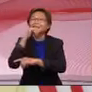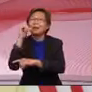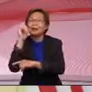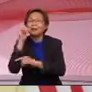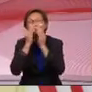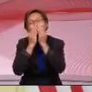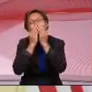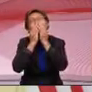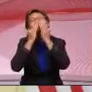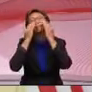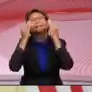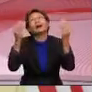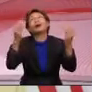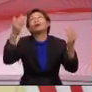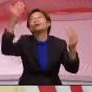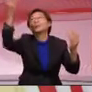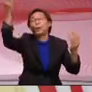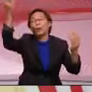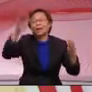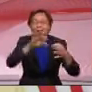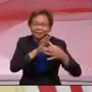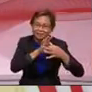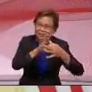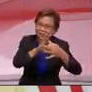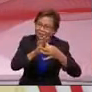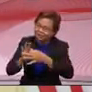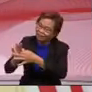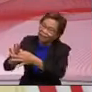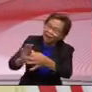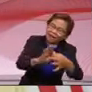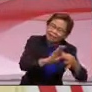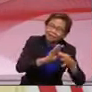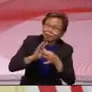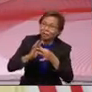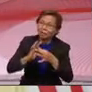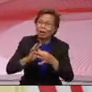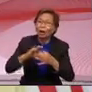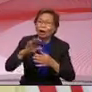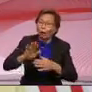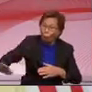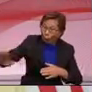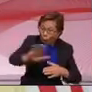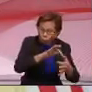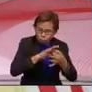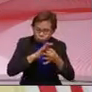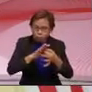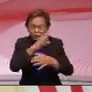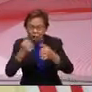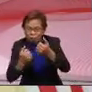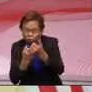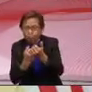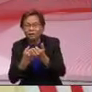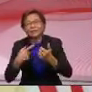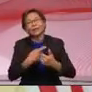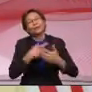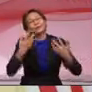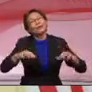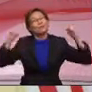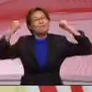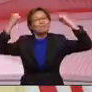dengan kerjasama dan sokongan daripada seluruh rakyat, kita telah sama-sama